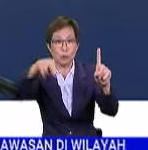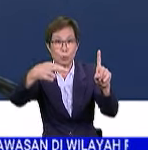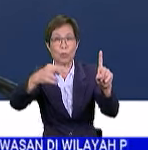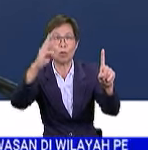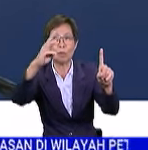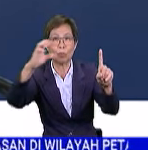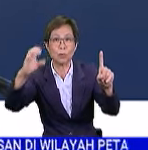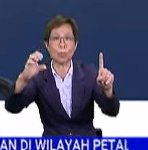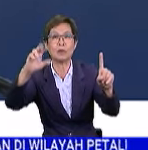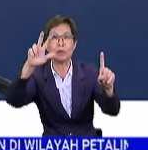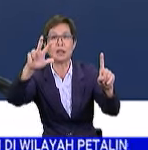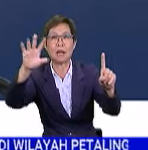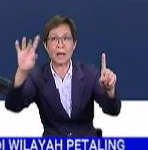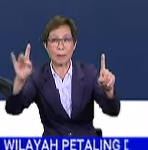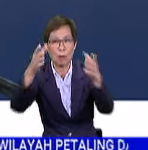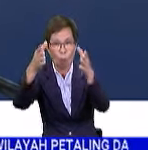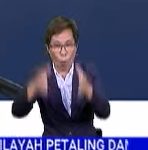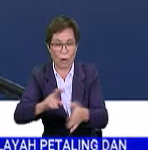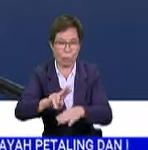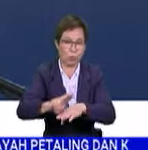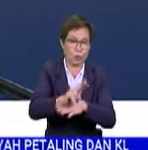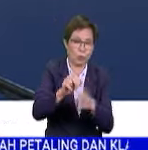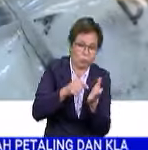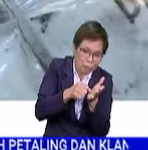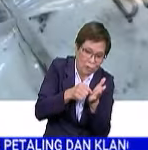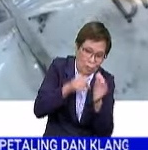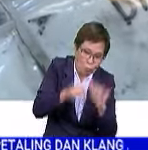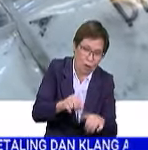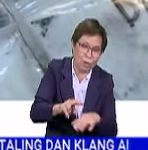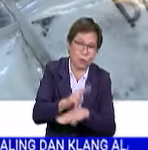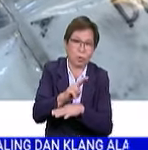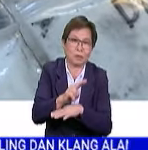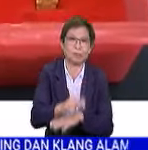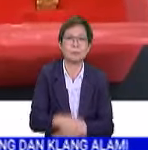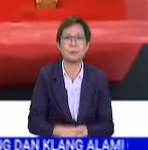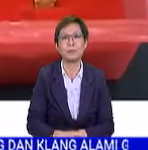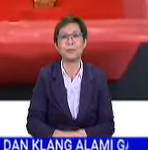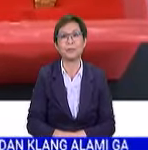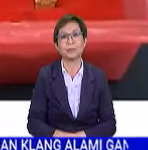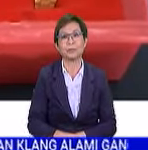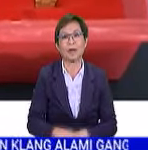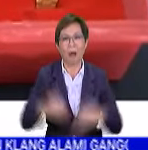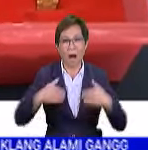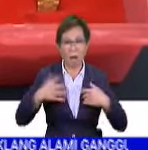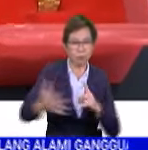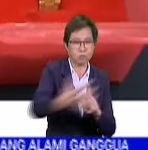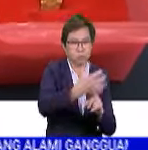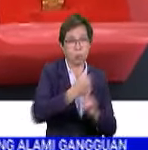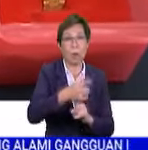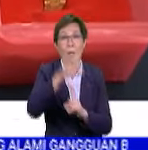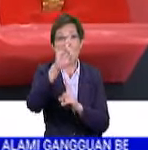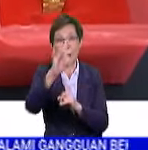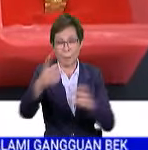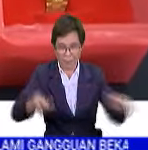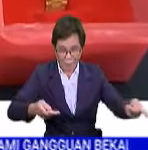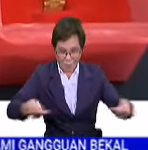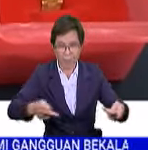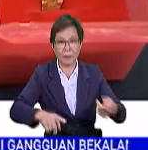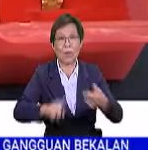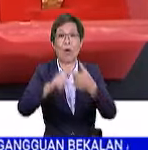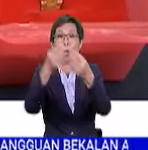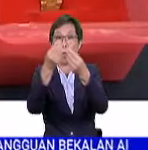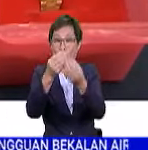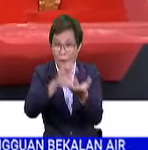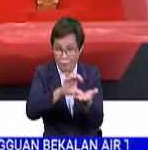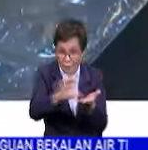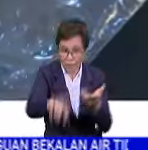187,638 orang penagih dadah. Turut disita 8 buah kenderaan, sejumlah